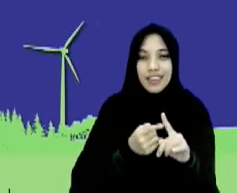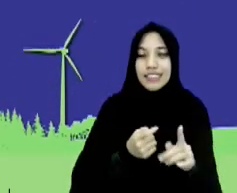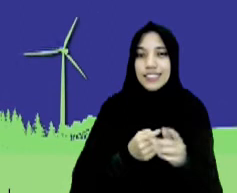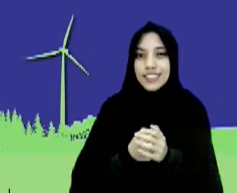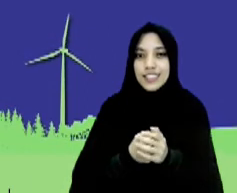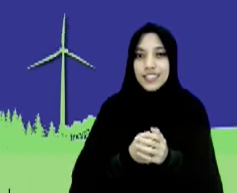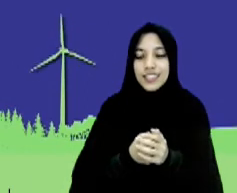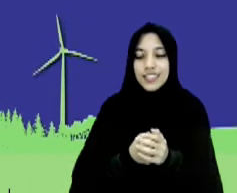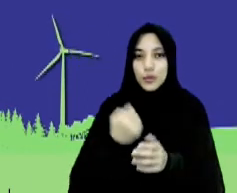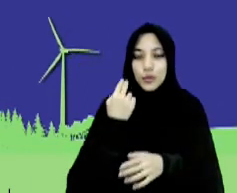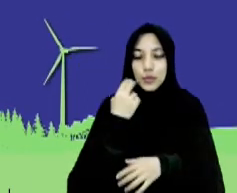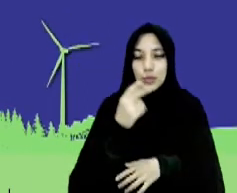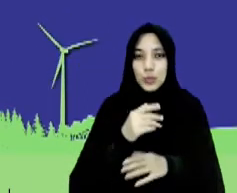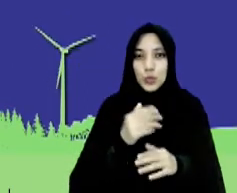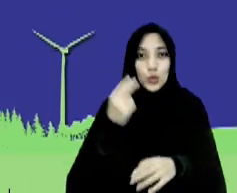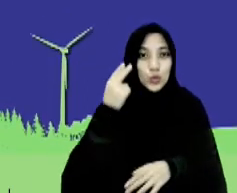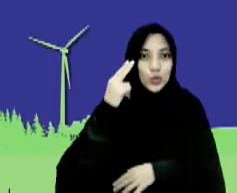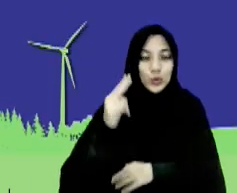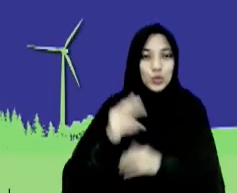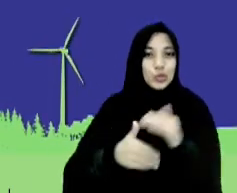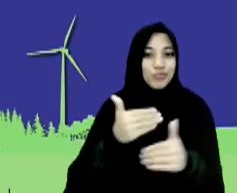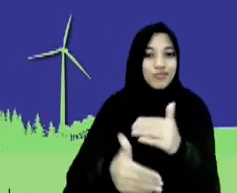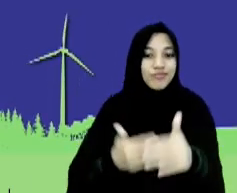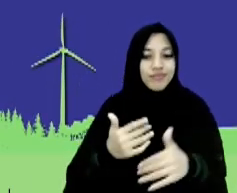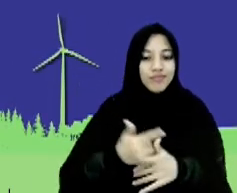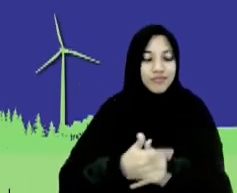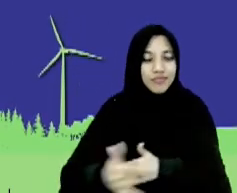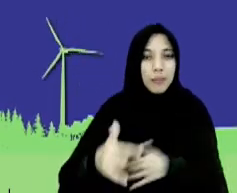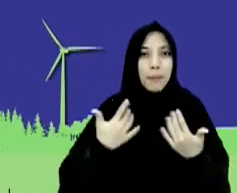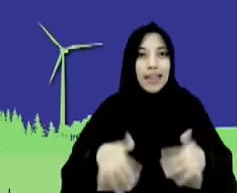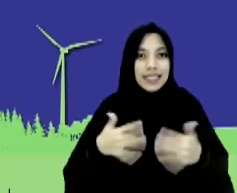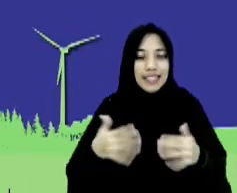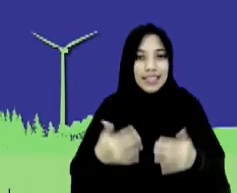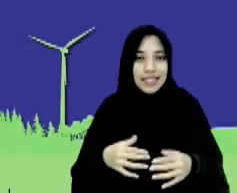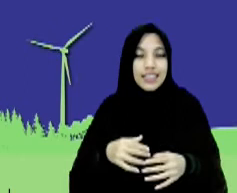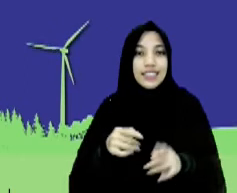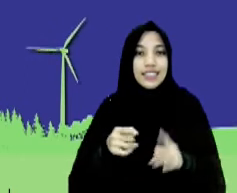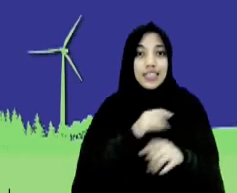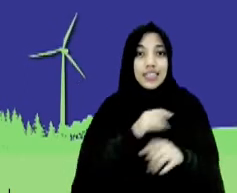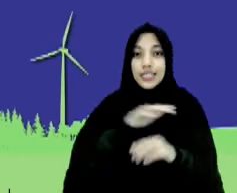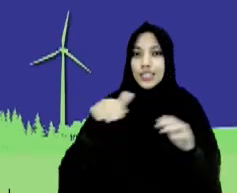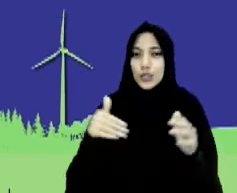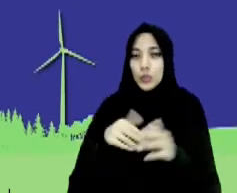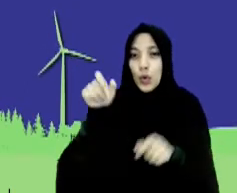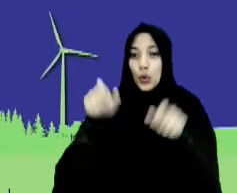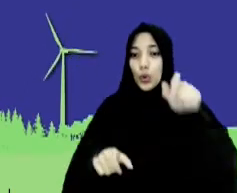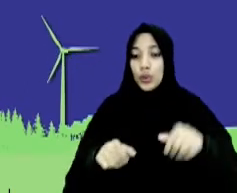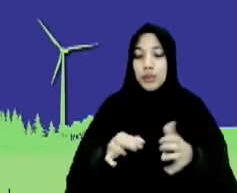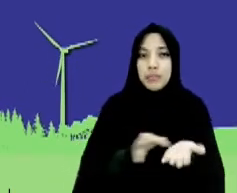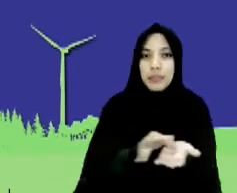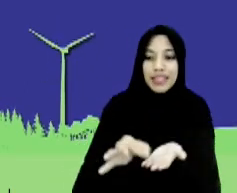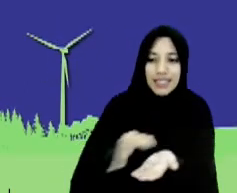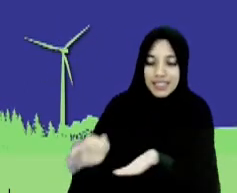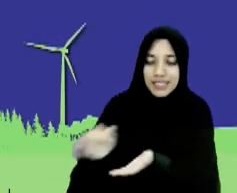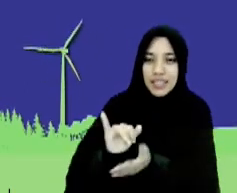sustainable eh apa namanya eh practices untuk para eh petani dan juga para small